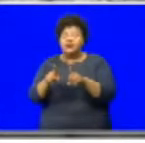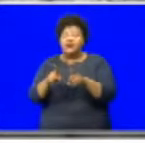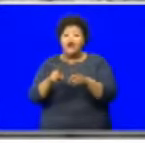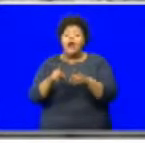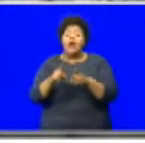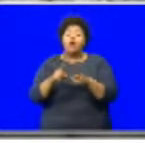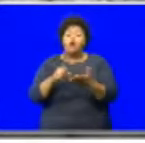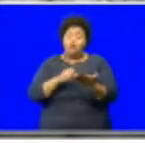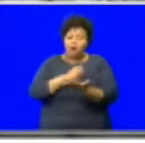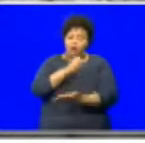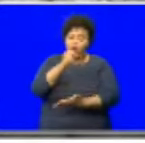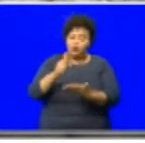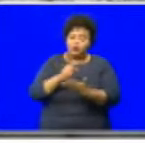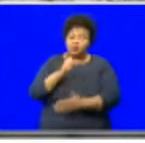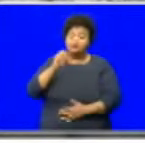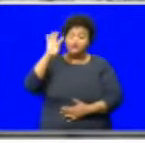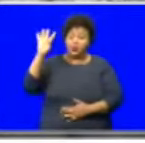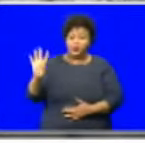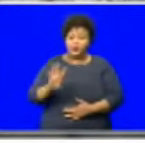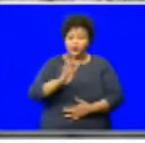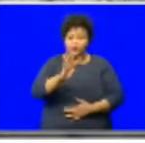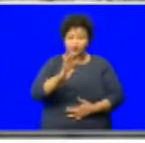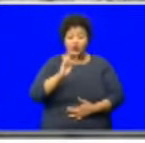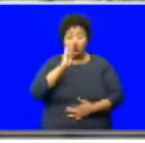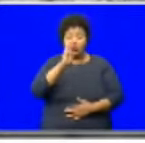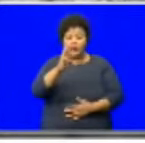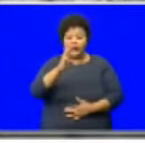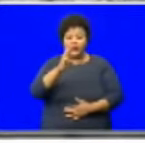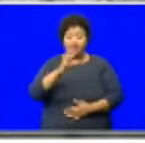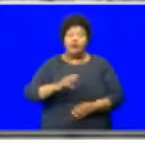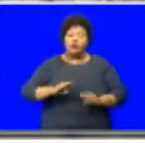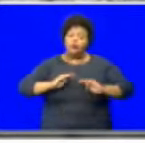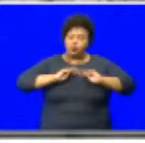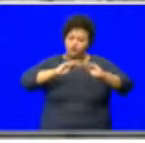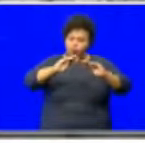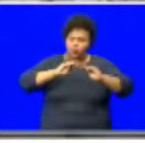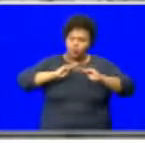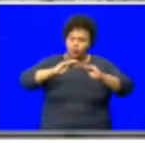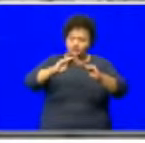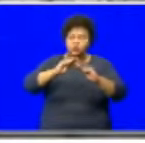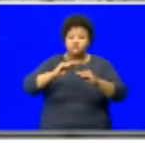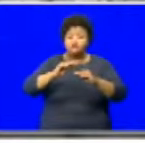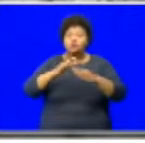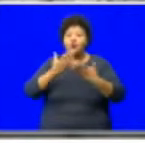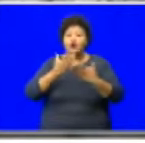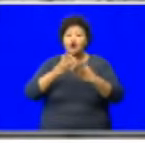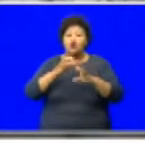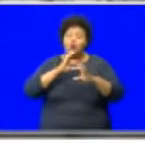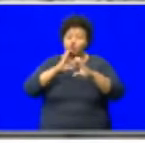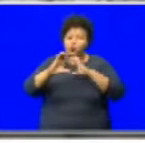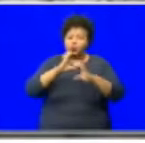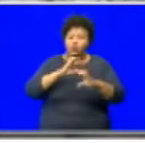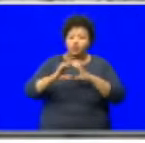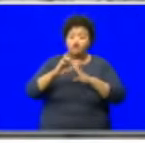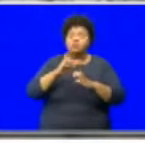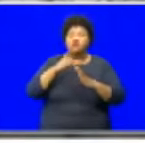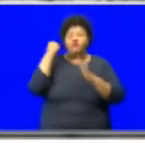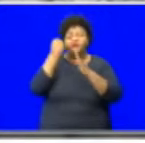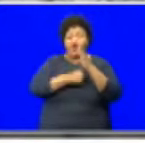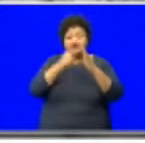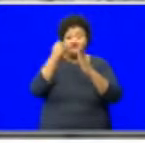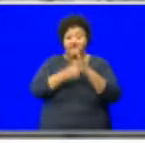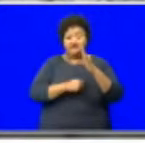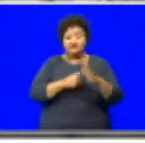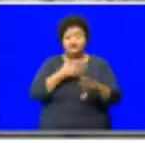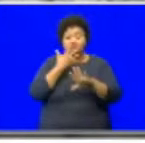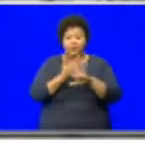lemangweni kuyocociswana ukuthi singenda njani ukuthi silwe nale hlobo lwekuhlukubeta